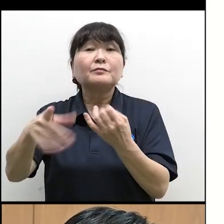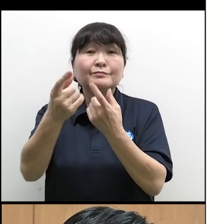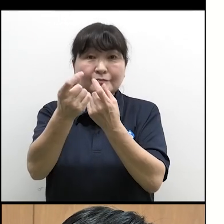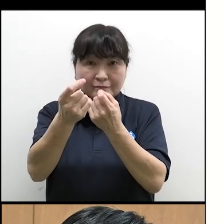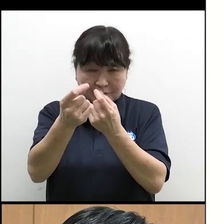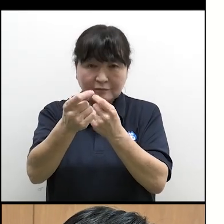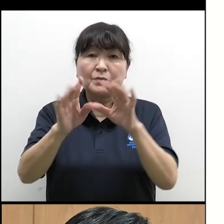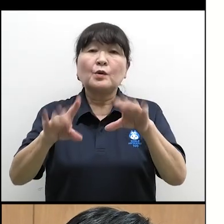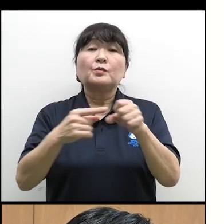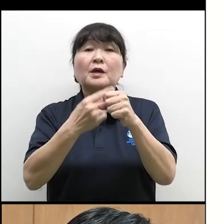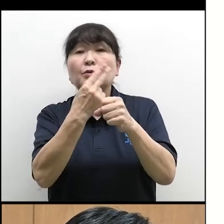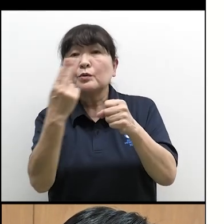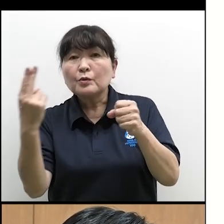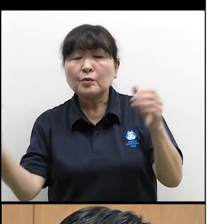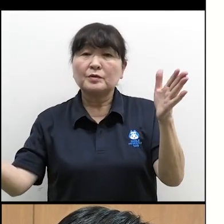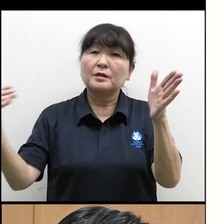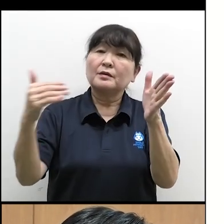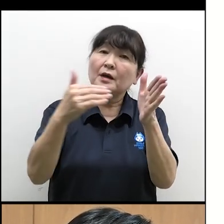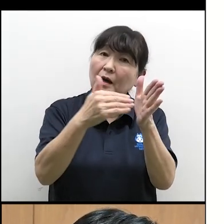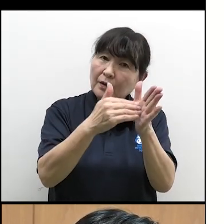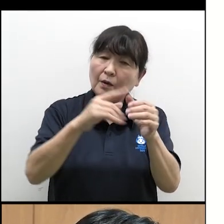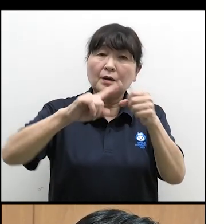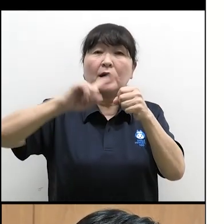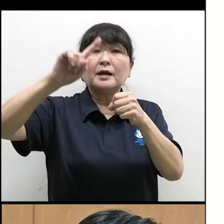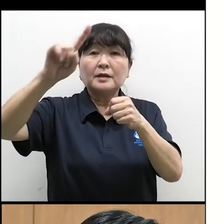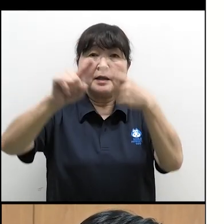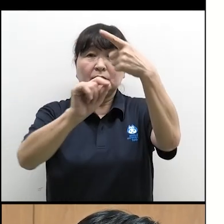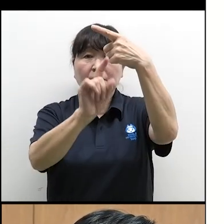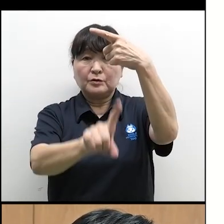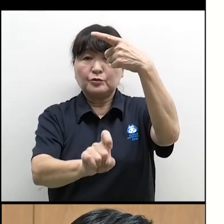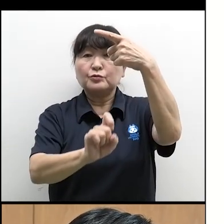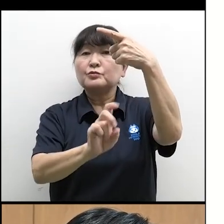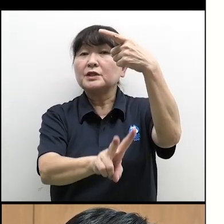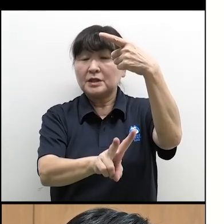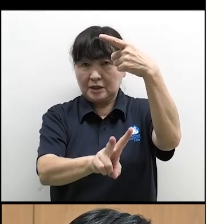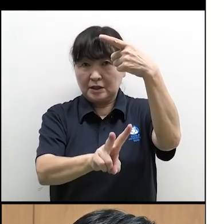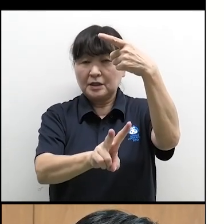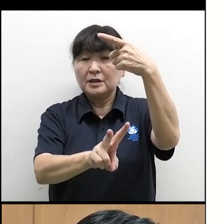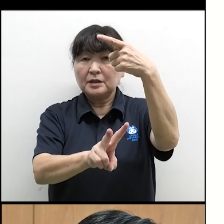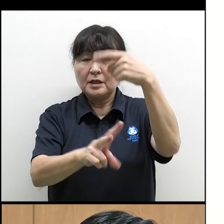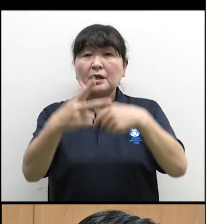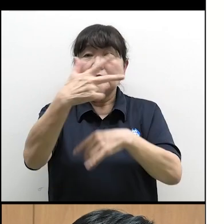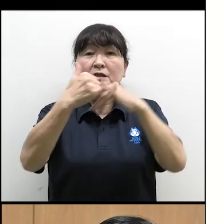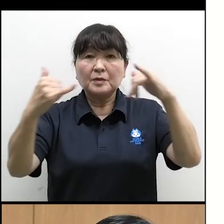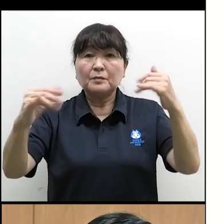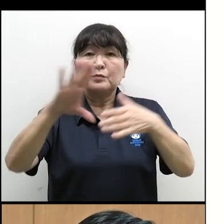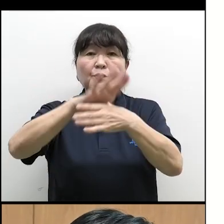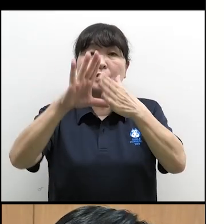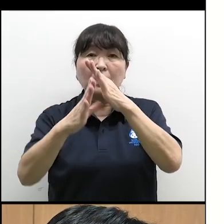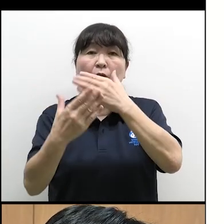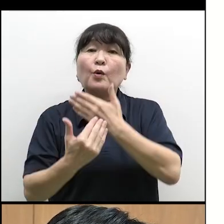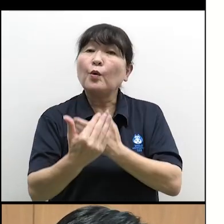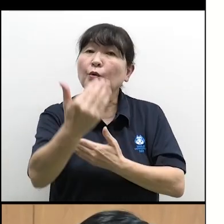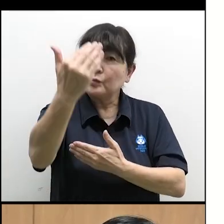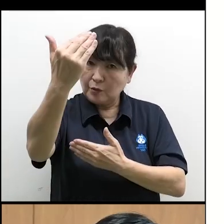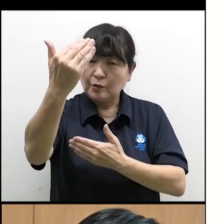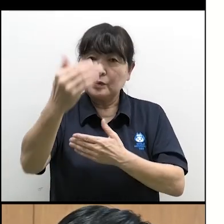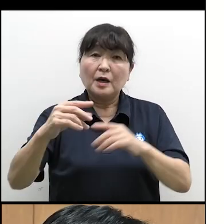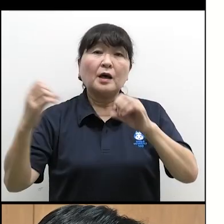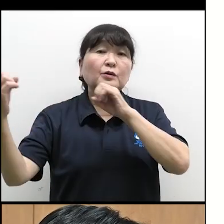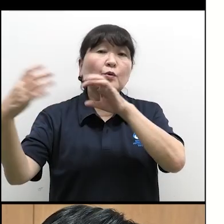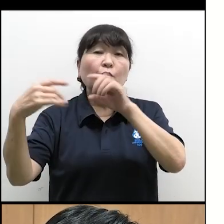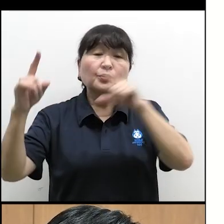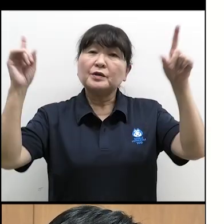度締めくくりの来年1月12日市民文化ホールにてトークイベントを開催いたします